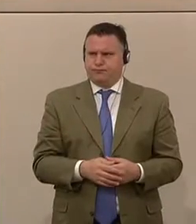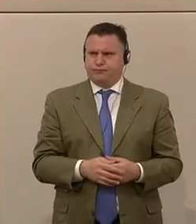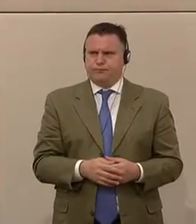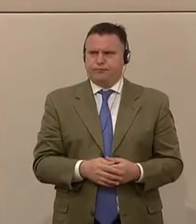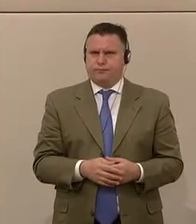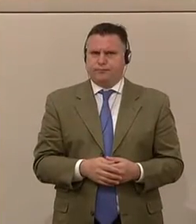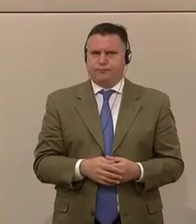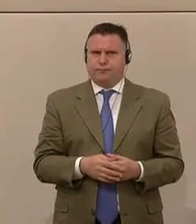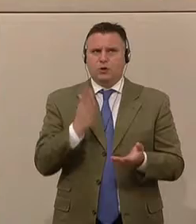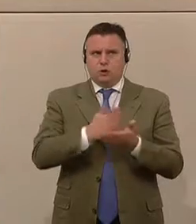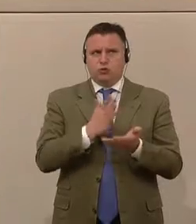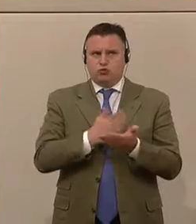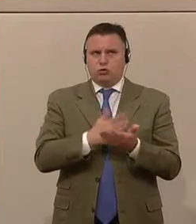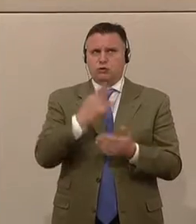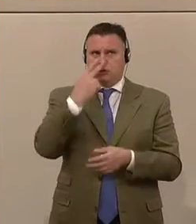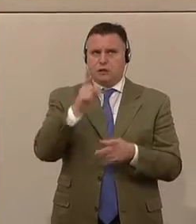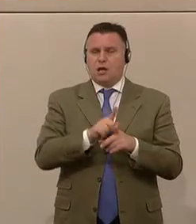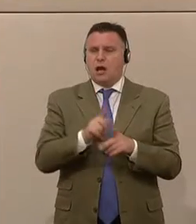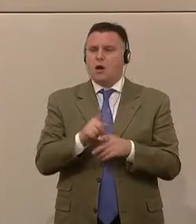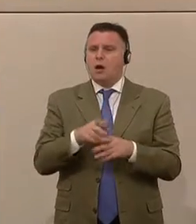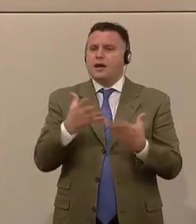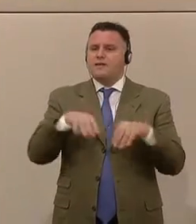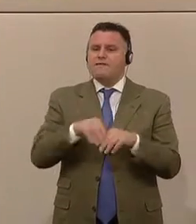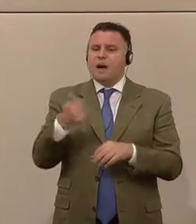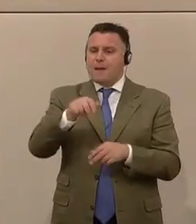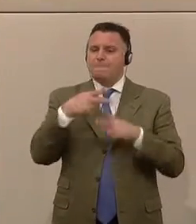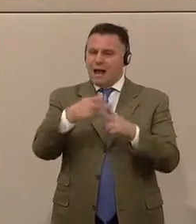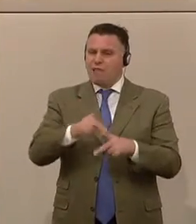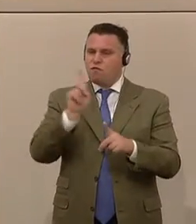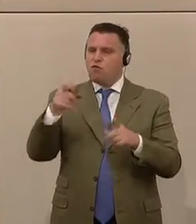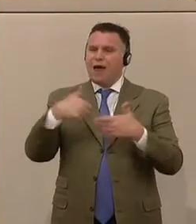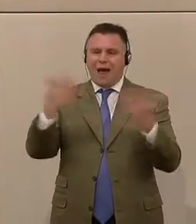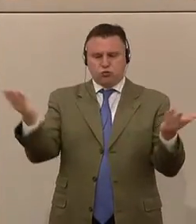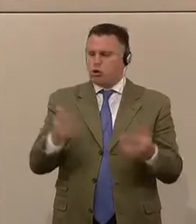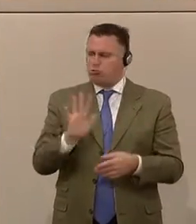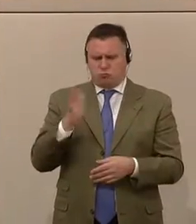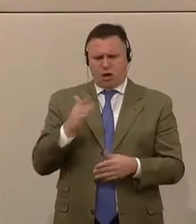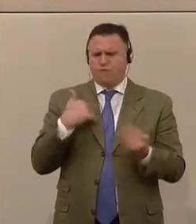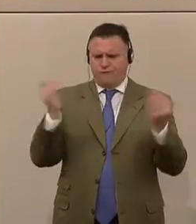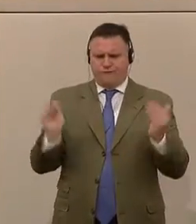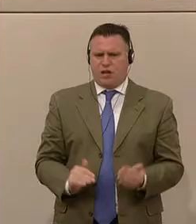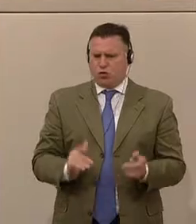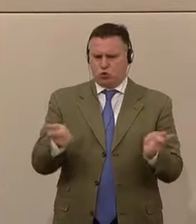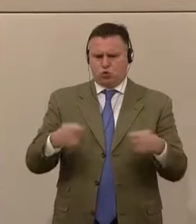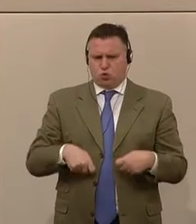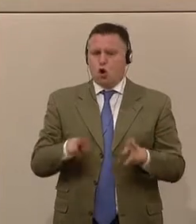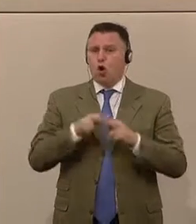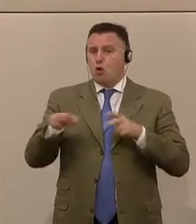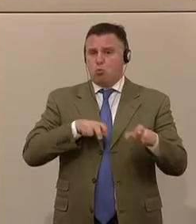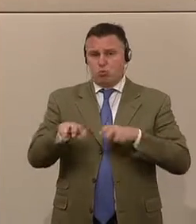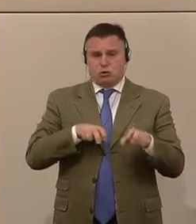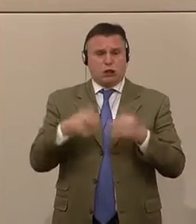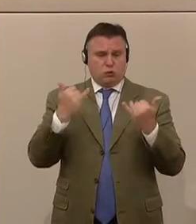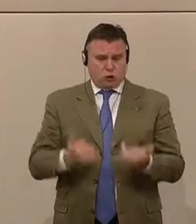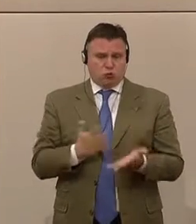Und es wird deutlich weniger Familienbeihilfe ins Ausland geben. Die Indexierung der Familienbeihilfe, das bringt die neue Bundesregierung